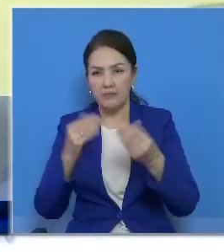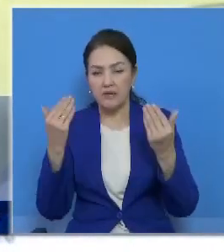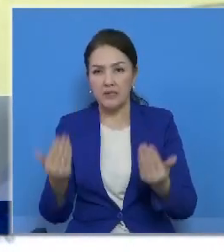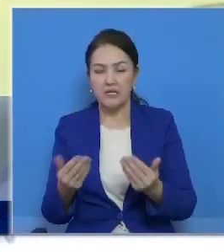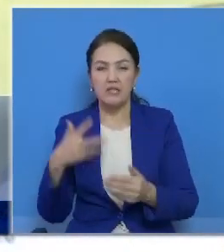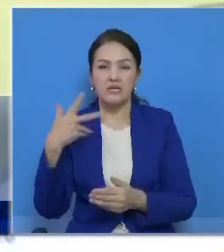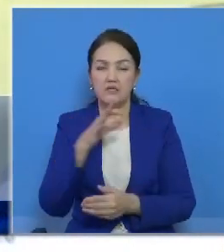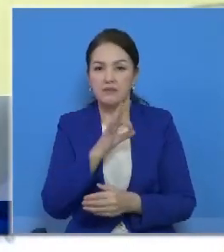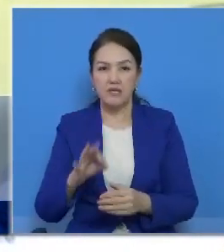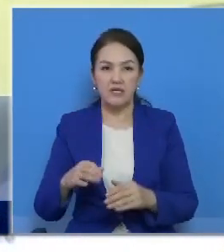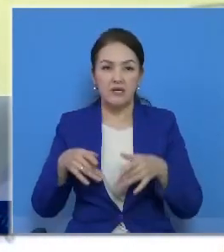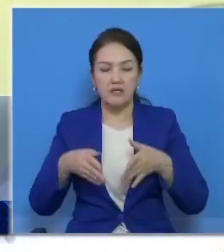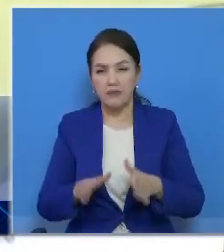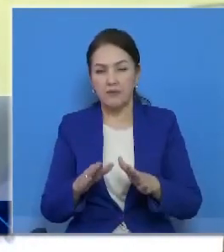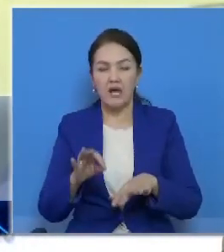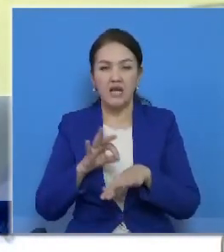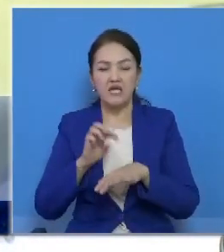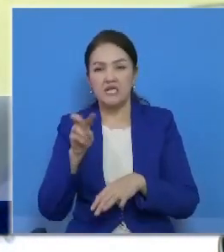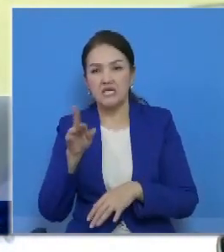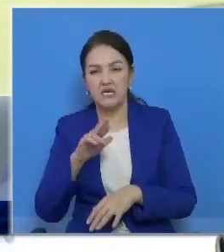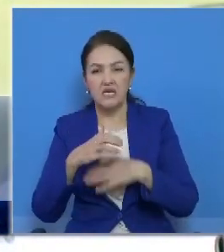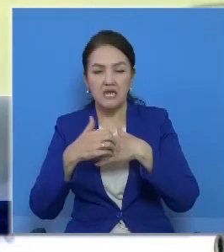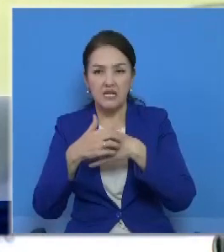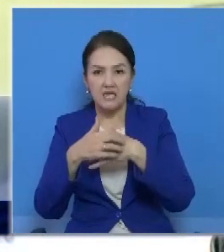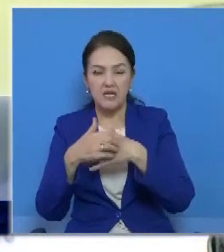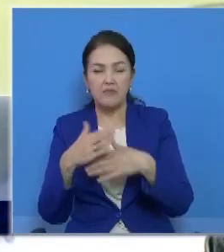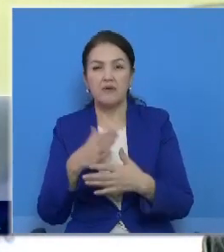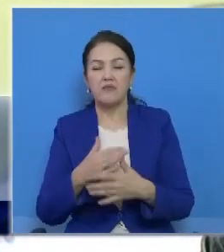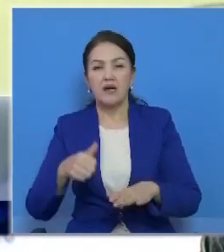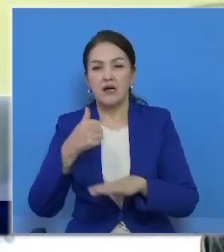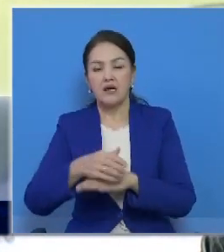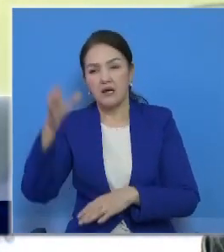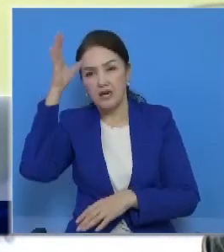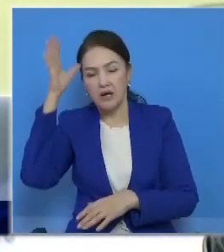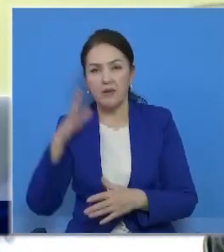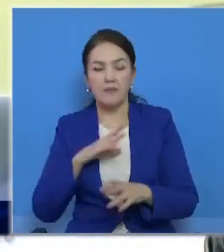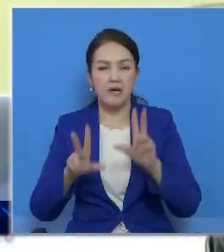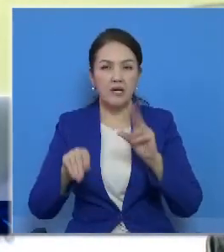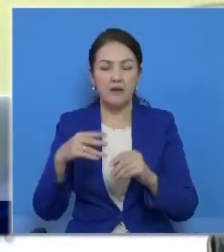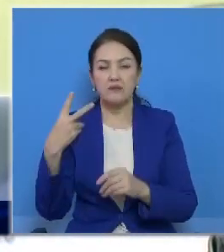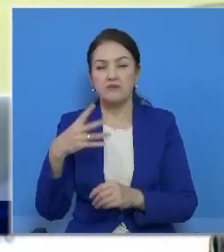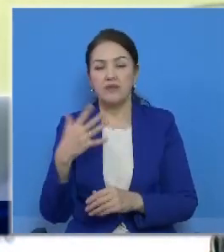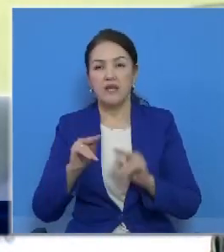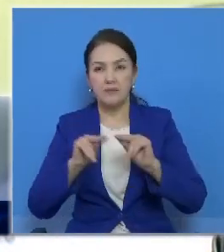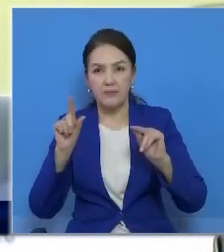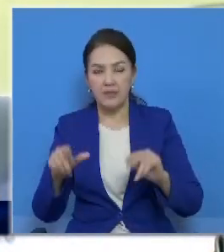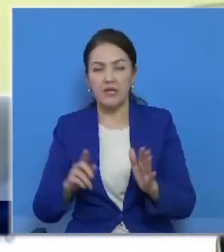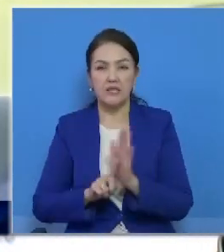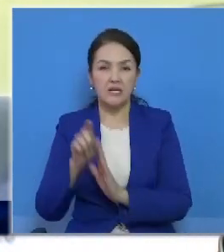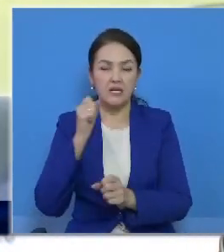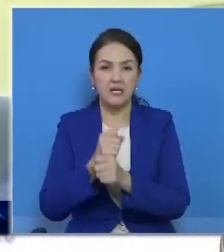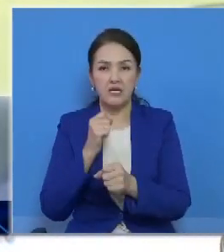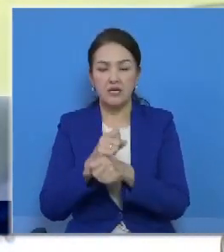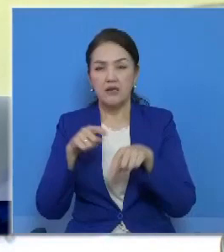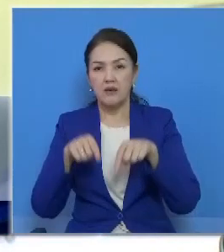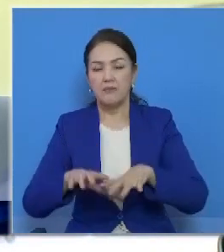30% новорожденных рождается с аллергией конечно во главе всего образования надеясь что все 25 педагогов которые начали работу